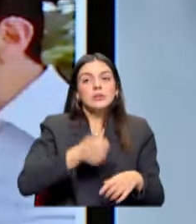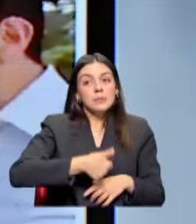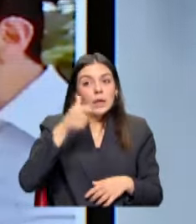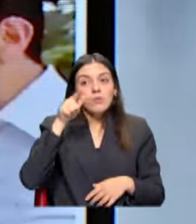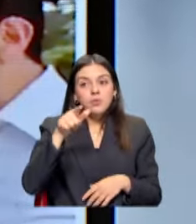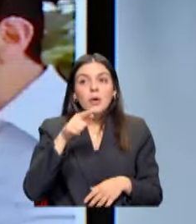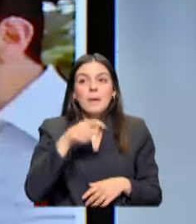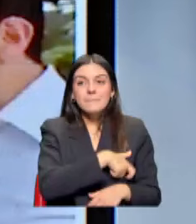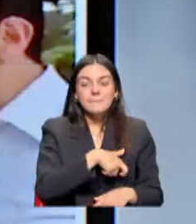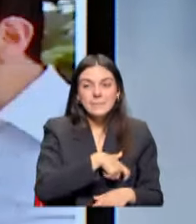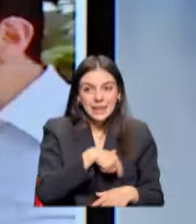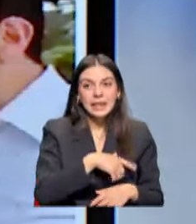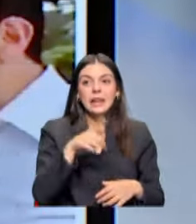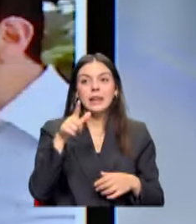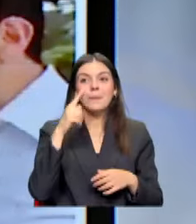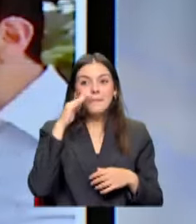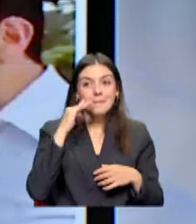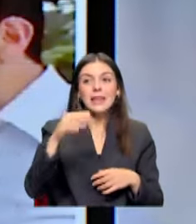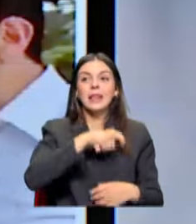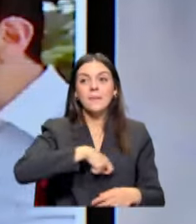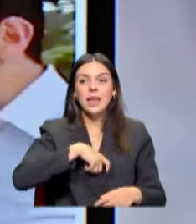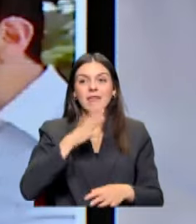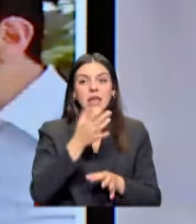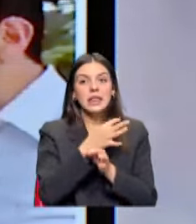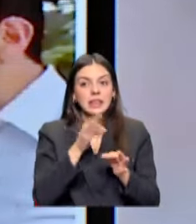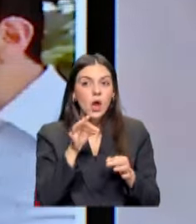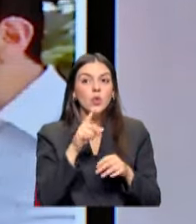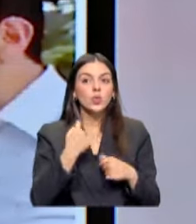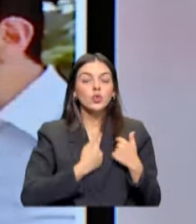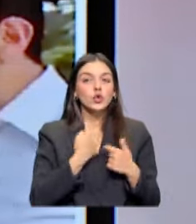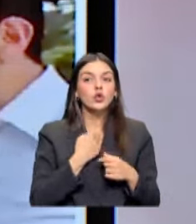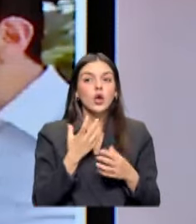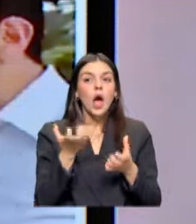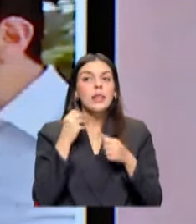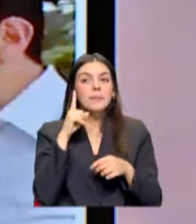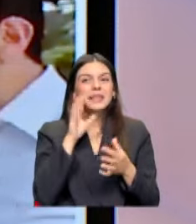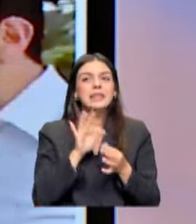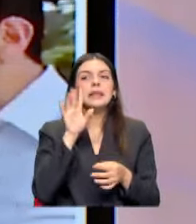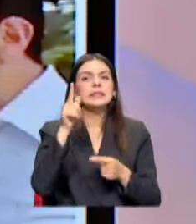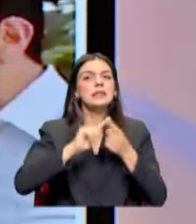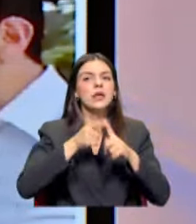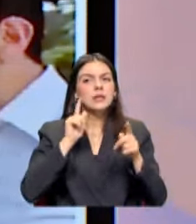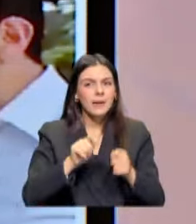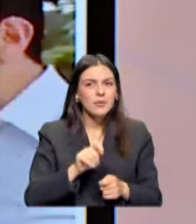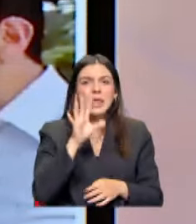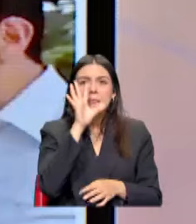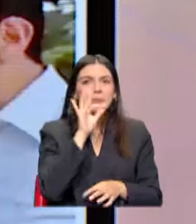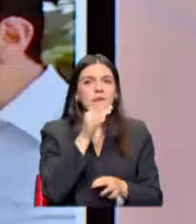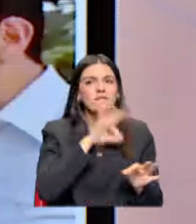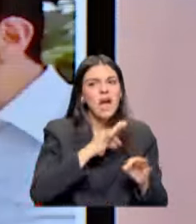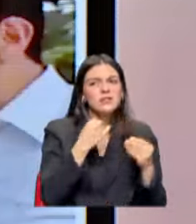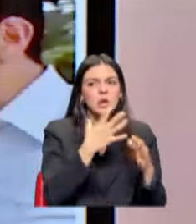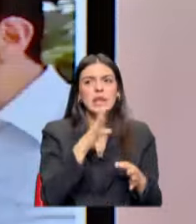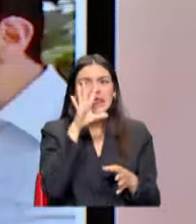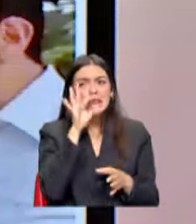taşıyan bir insan değil, siyaset yapıyor, birilerine yaranıyor, kime yarandığını da bilmiyorum. Allah onu ıslah etsin dedi diyor.